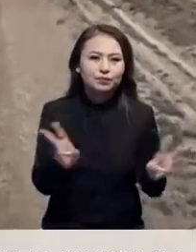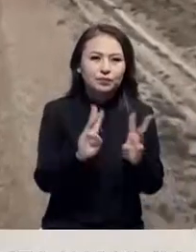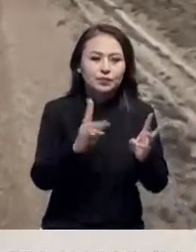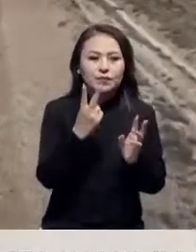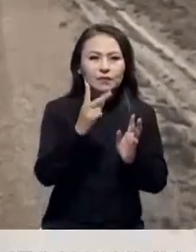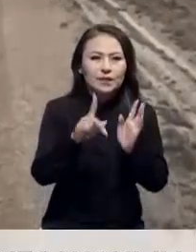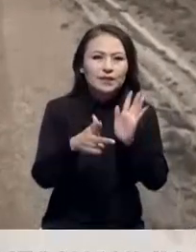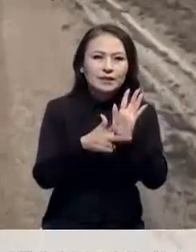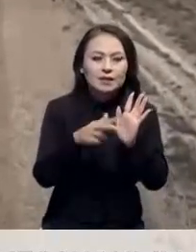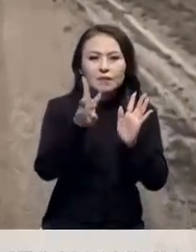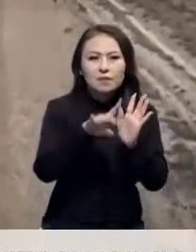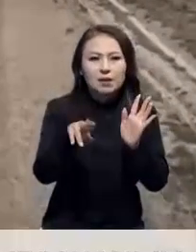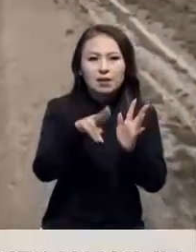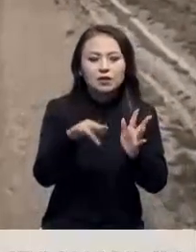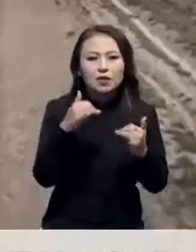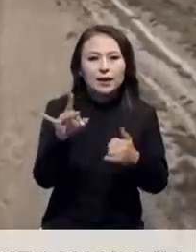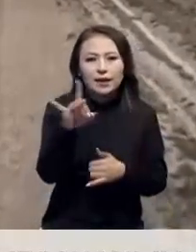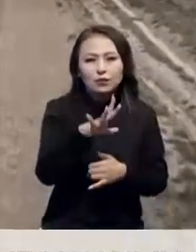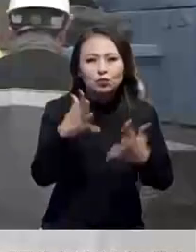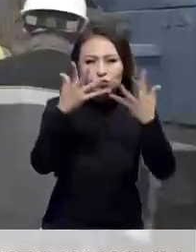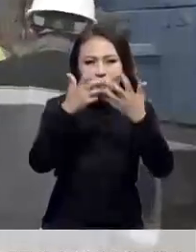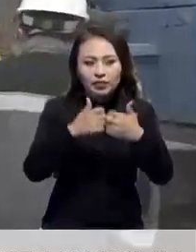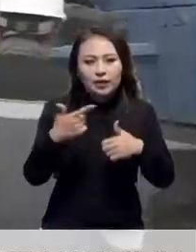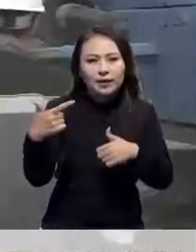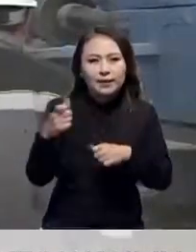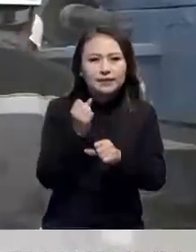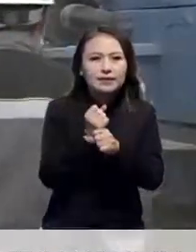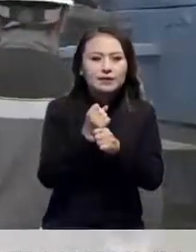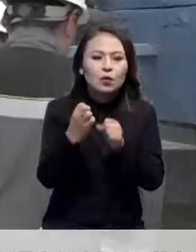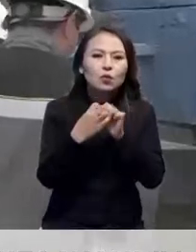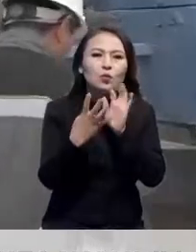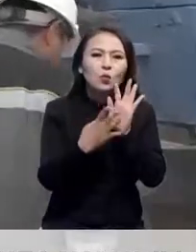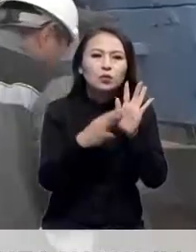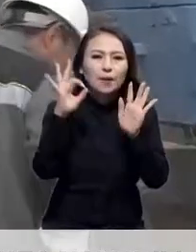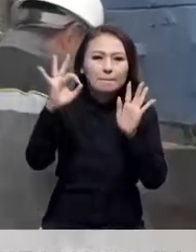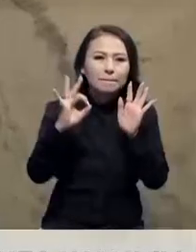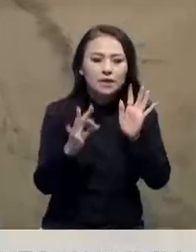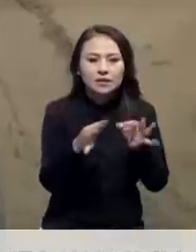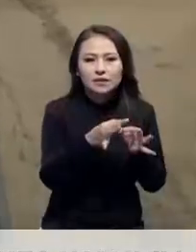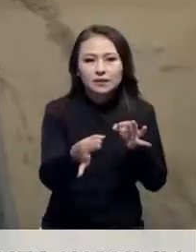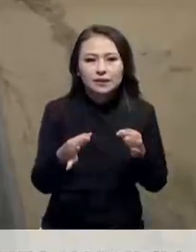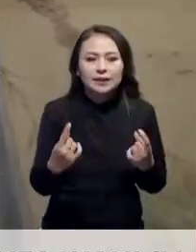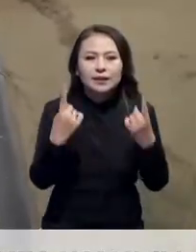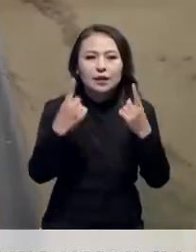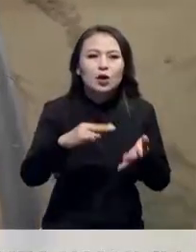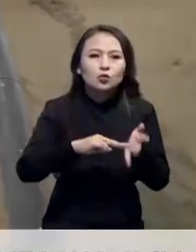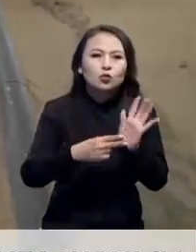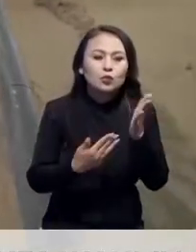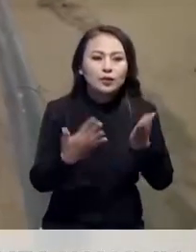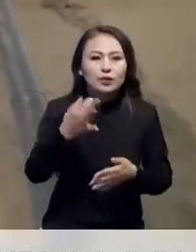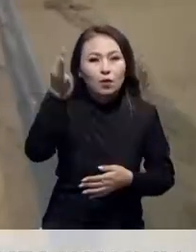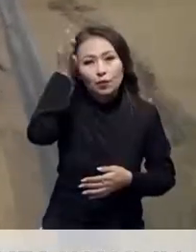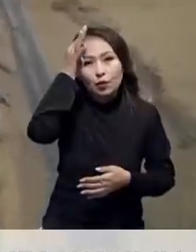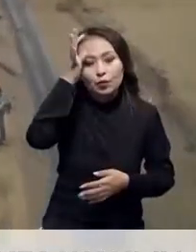2,8 миллиард текше метрге жетті. Бұл республика бойынша газ тұтыну көрсеткішінің 19%-на тең. Аймақта ірі жобалар жүзеге асқанын ескерсек,